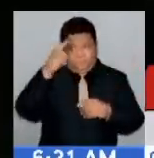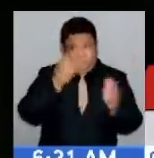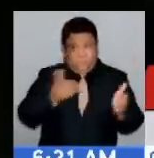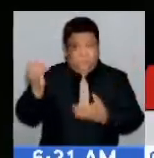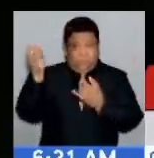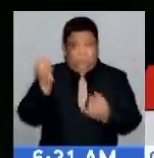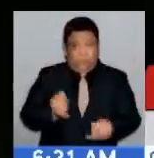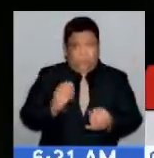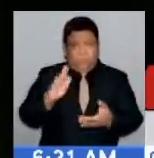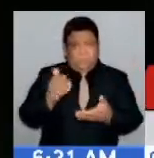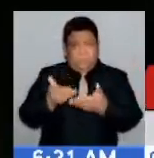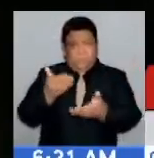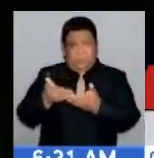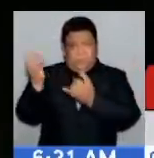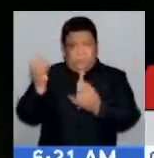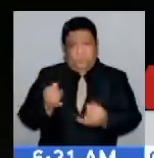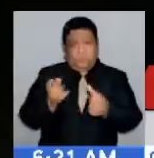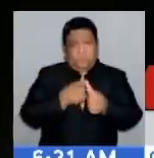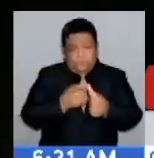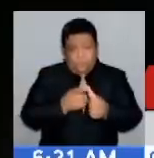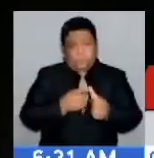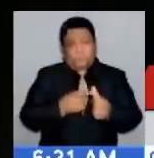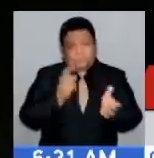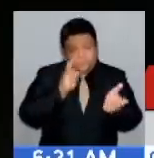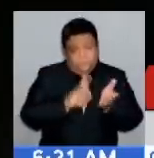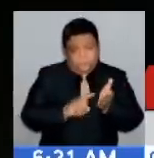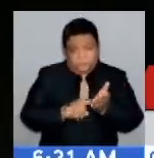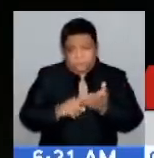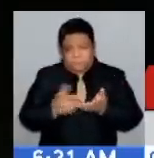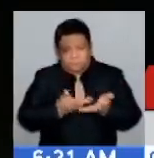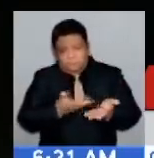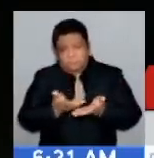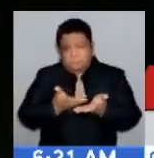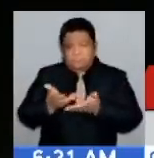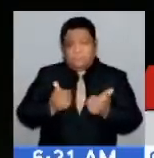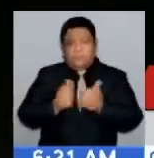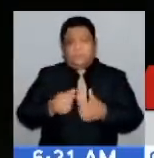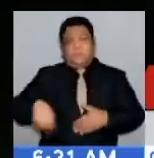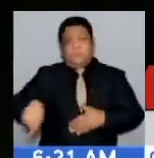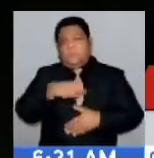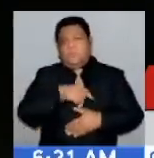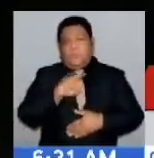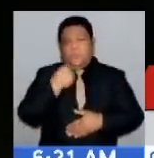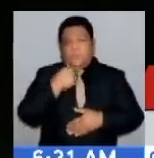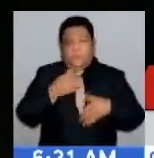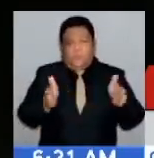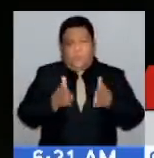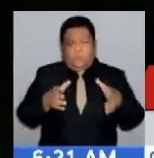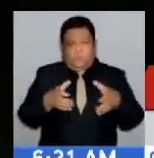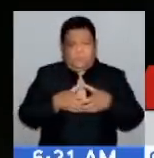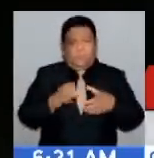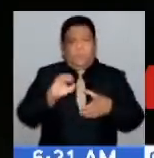umangkat, magkaroon po ng isang talakayan yung katulad naming mga maliliit na samahan ng magsasaka